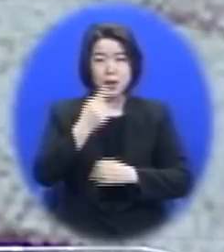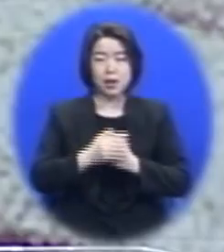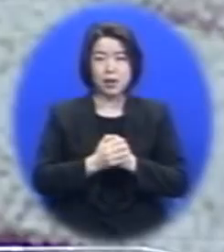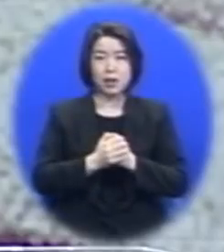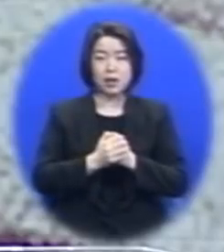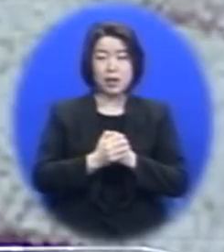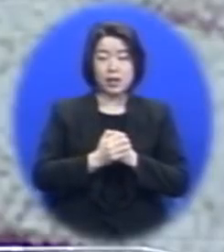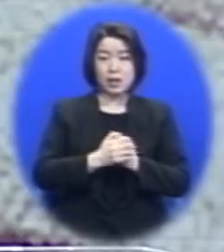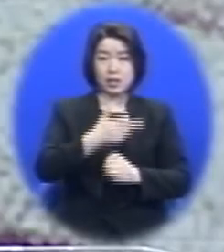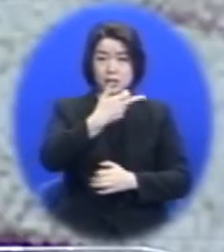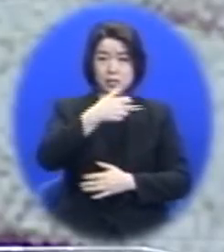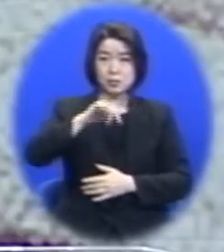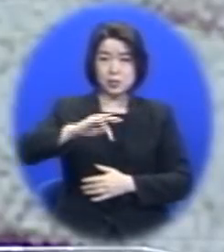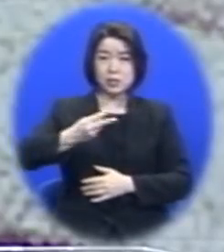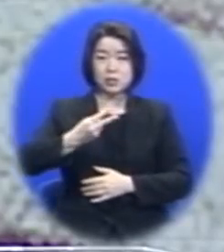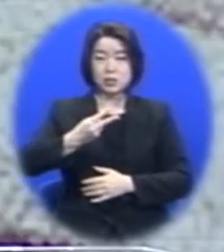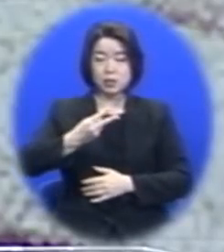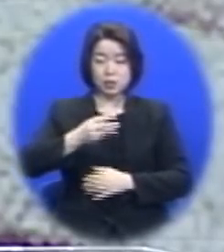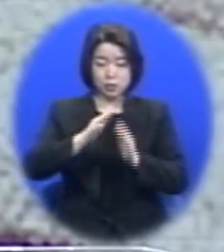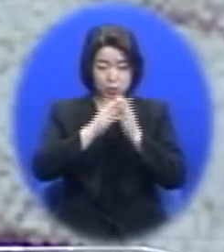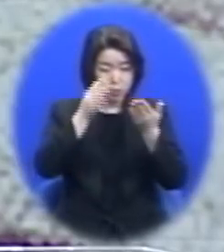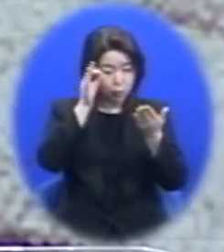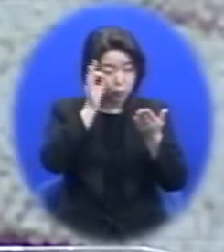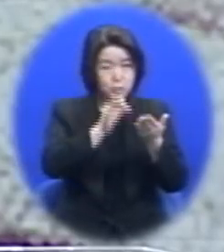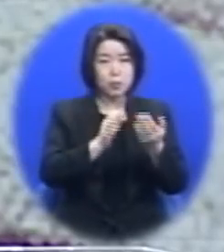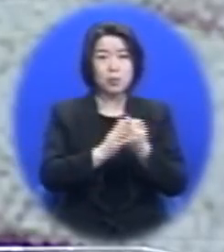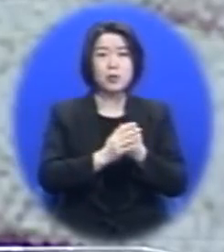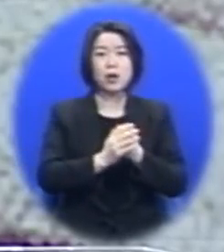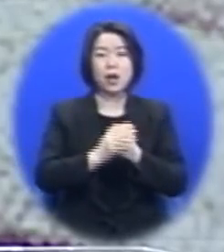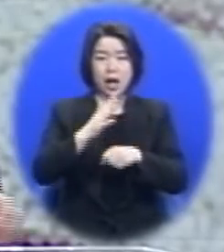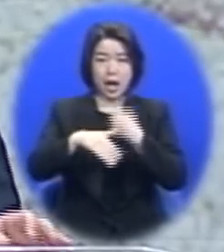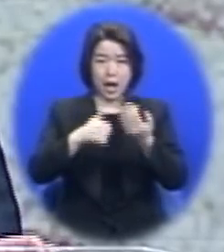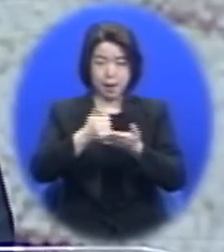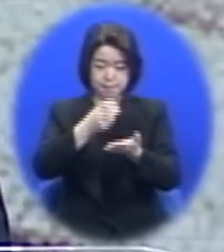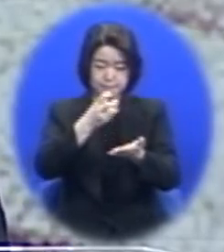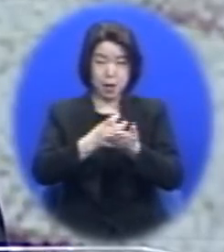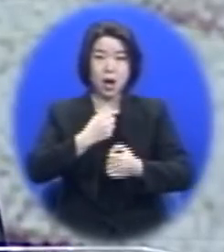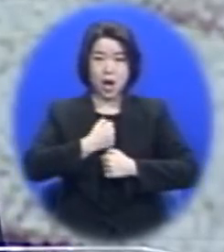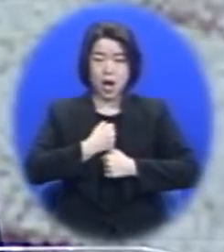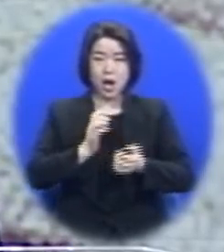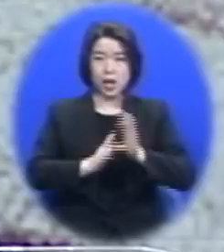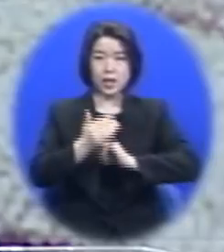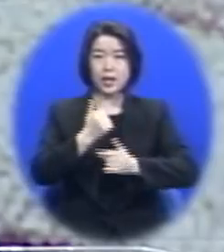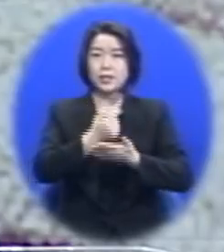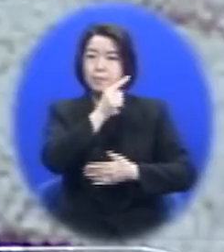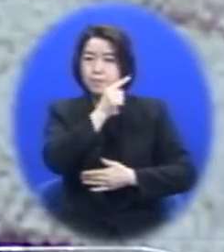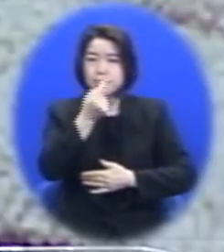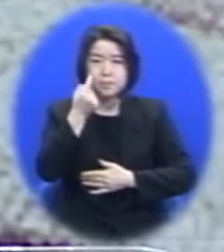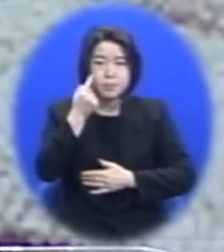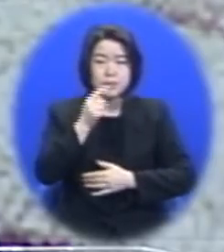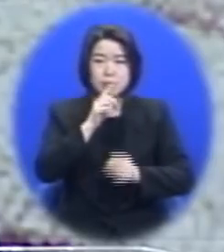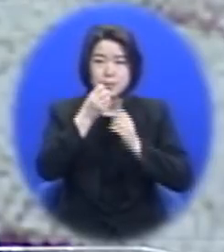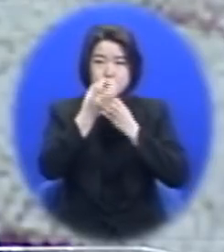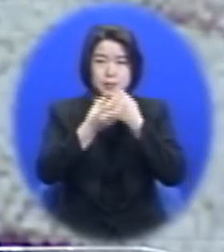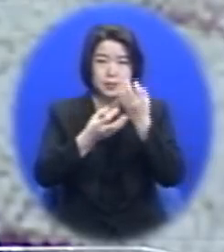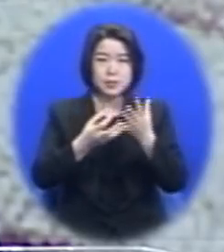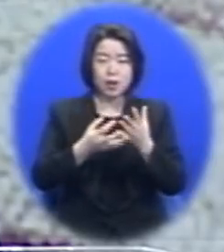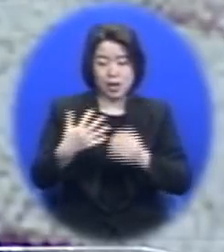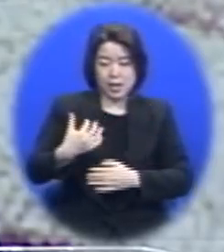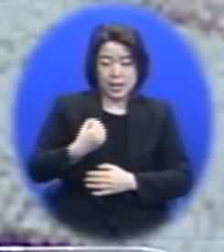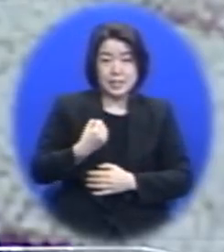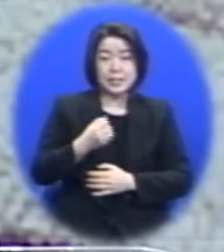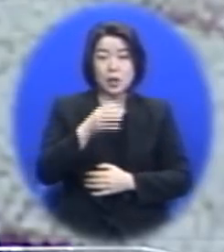공격한 응가 에 대해서 나오는데 하나님의 계명을 지키며 예수의 증거를 간직하고 있는 사람들이라고